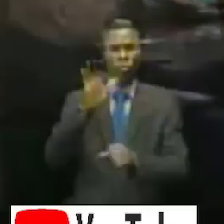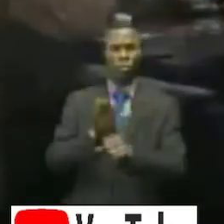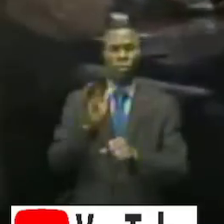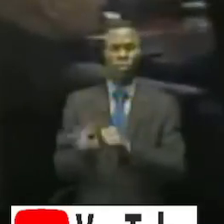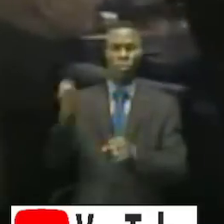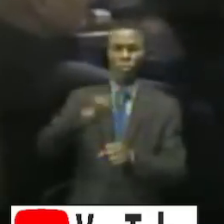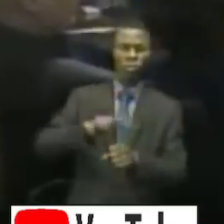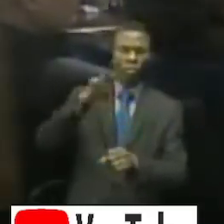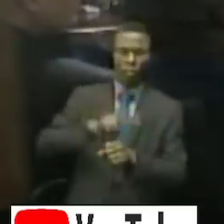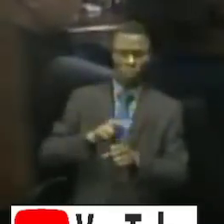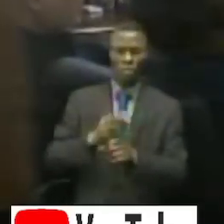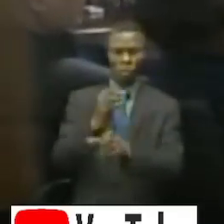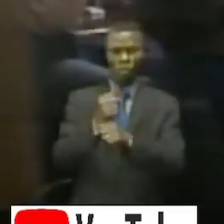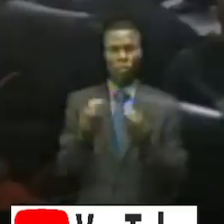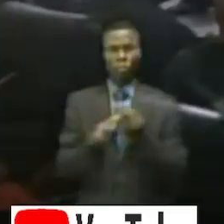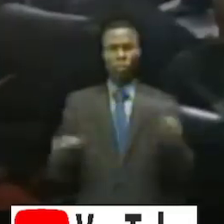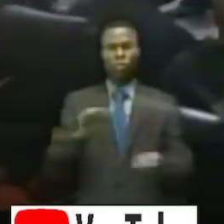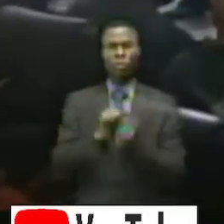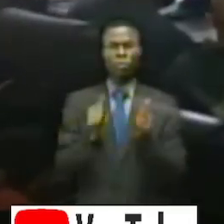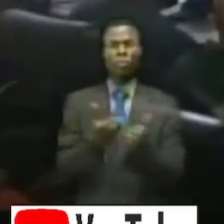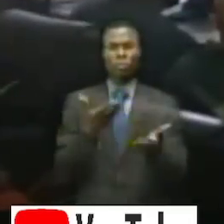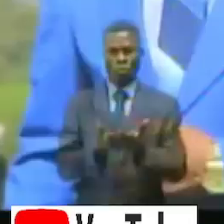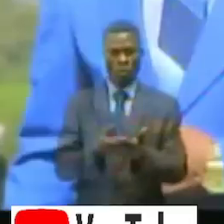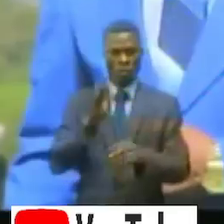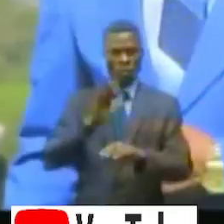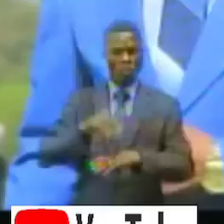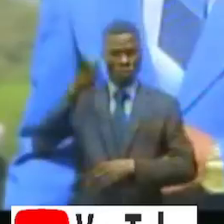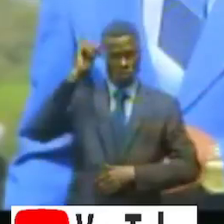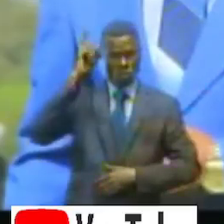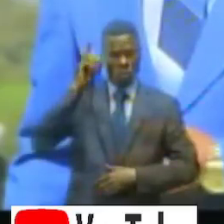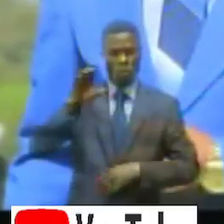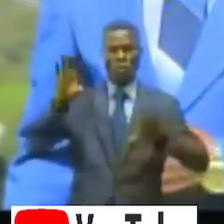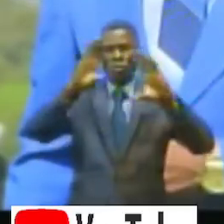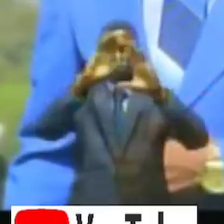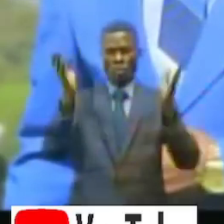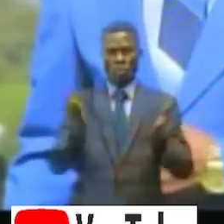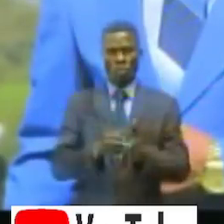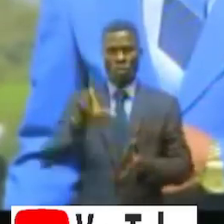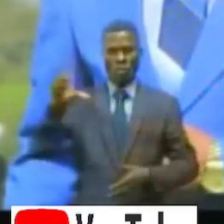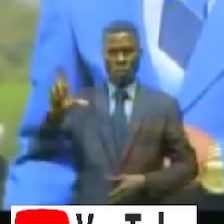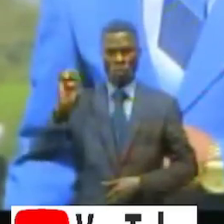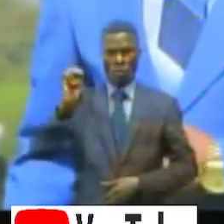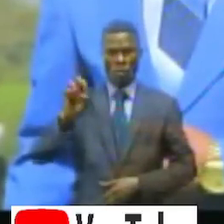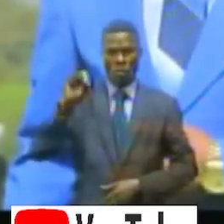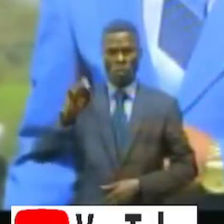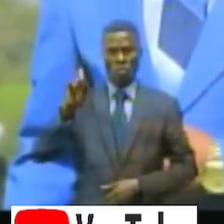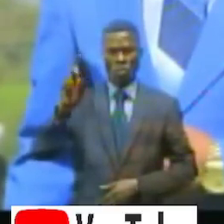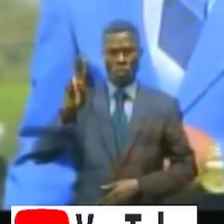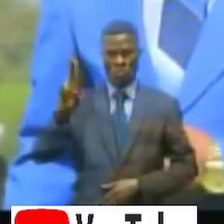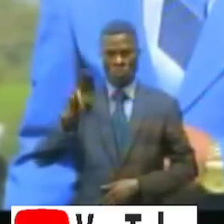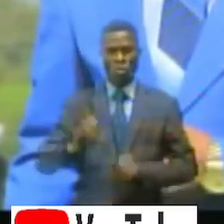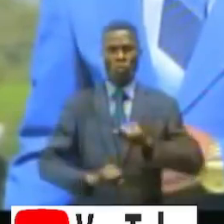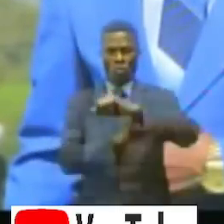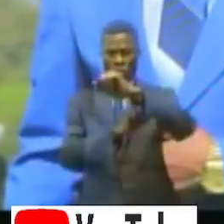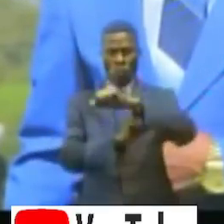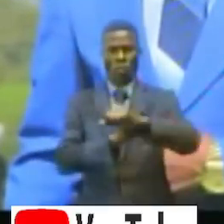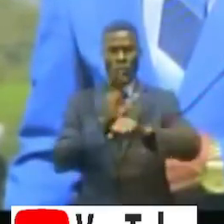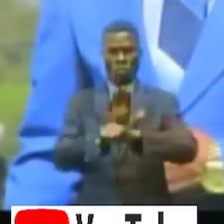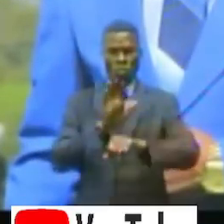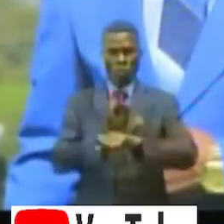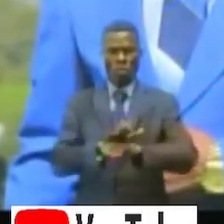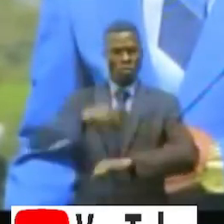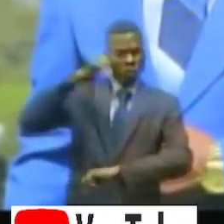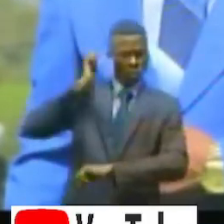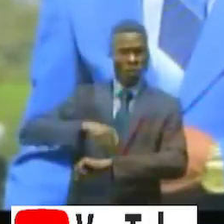victimes trouvent réparation au préjudice qu'elles ont subi. La communauté lindou a toujours soutenu qu'un